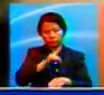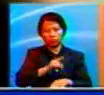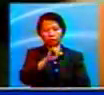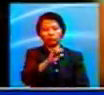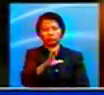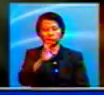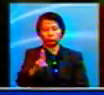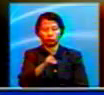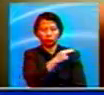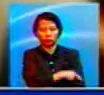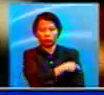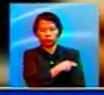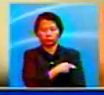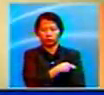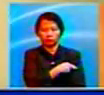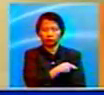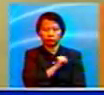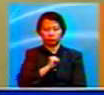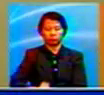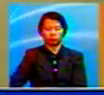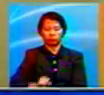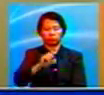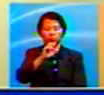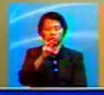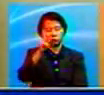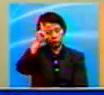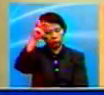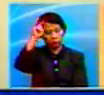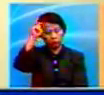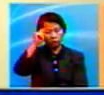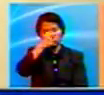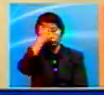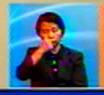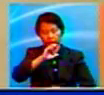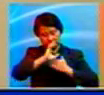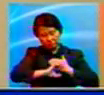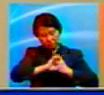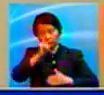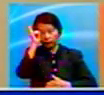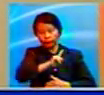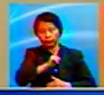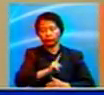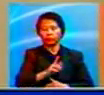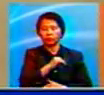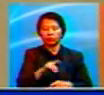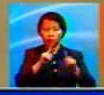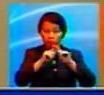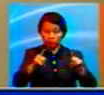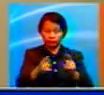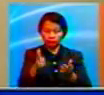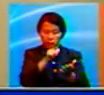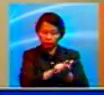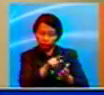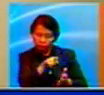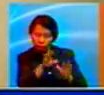Rawatan Kecemasan ICU Hospital Sultanah Nur Zahirah Kuala Terengganu akibat kecederaan teruk yang dialami. Bagaimanapun